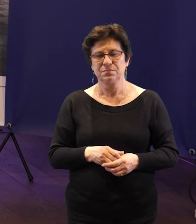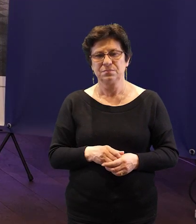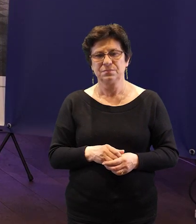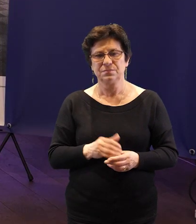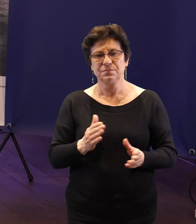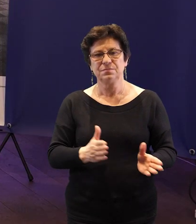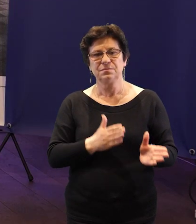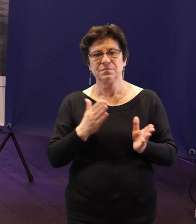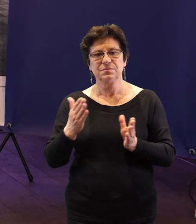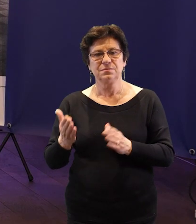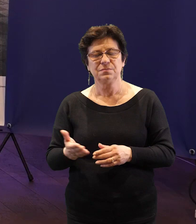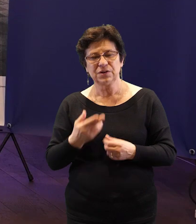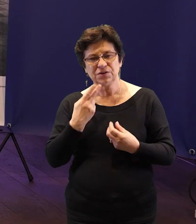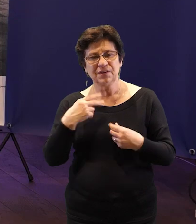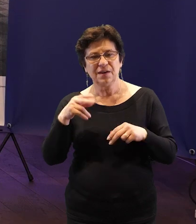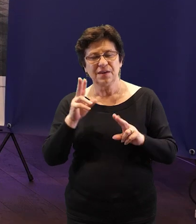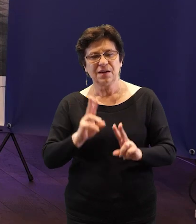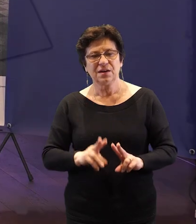Kolejny świadek,